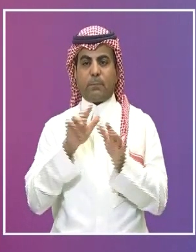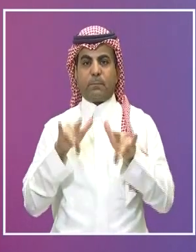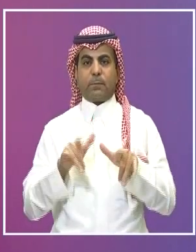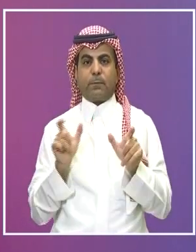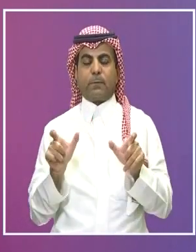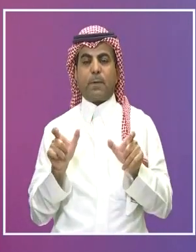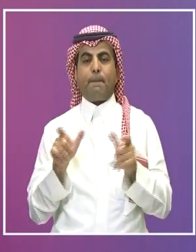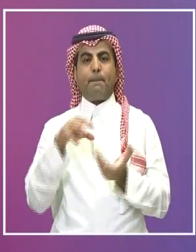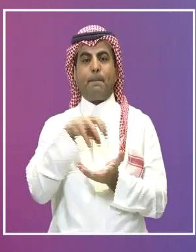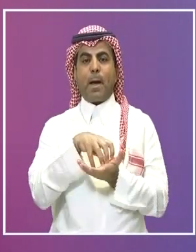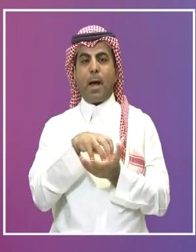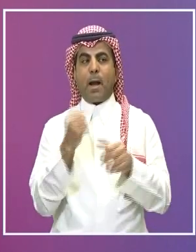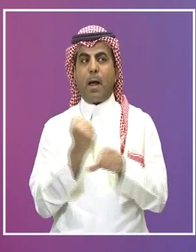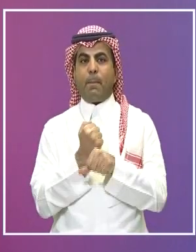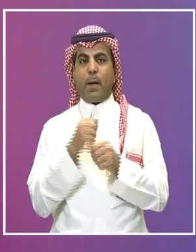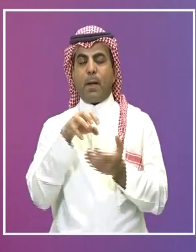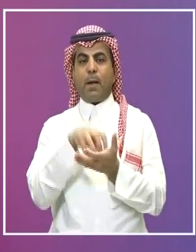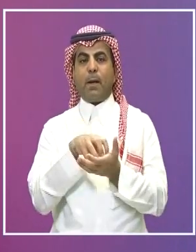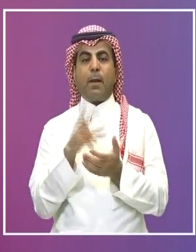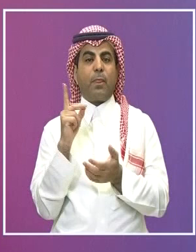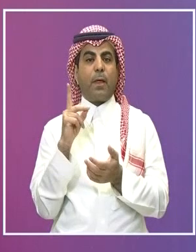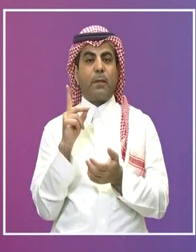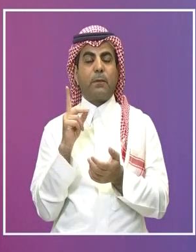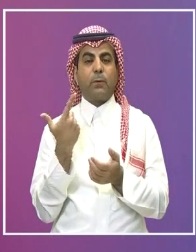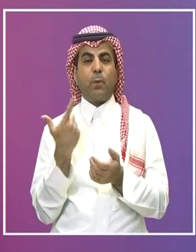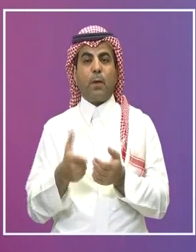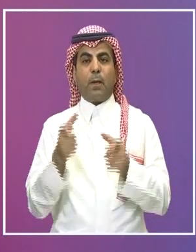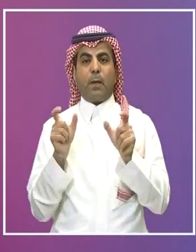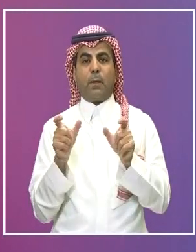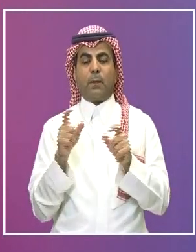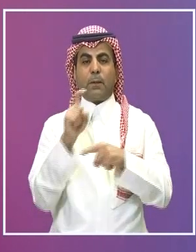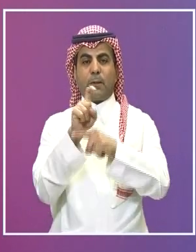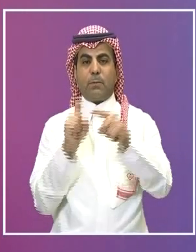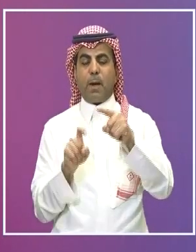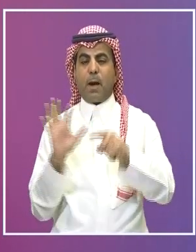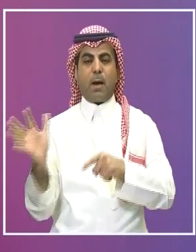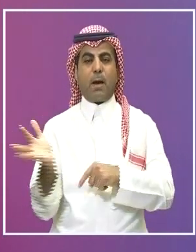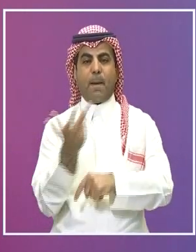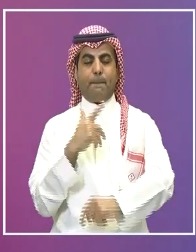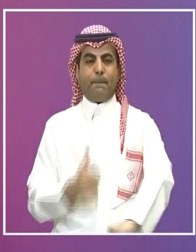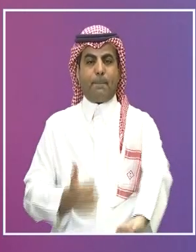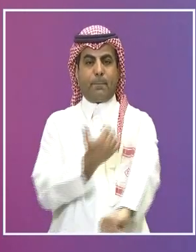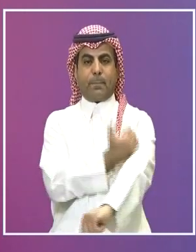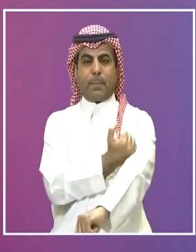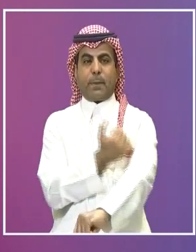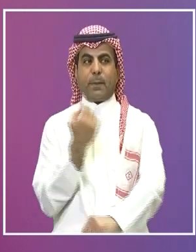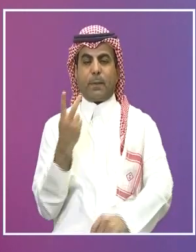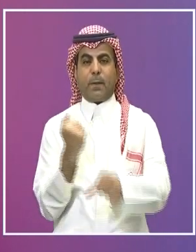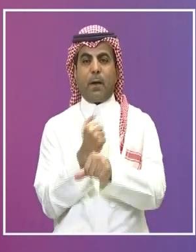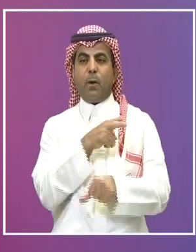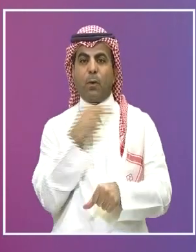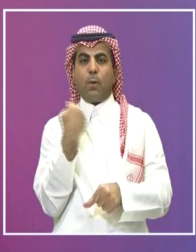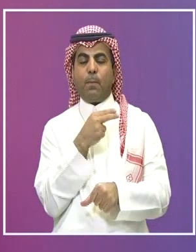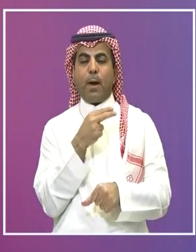داخل مقرات العمل في القطاع الخاص، أما المحور الثاني نسبة من بادروا بأخذ اللقاح في كل من